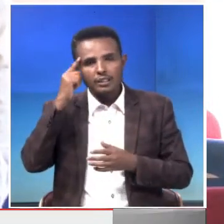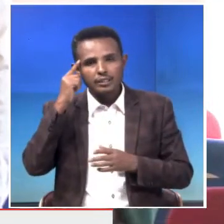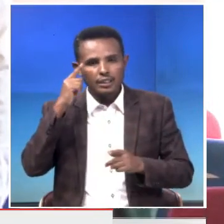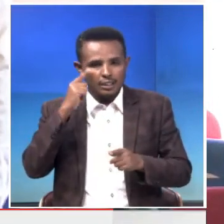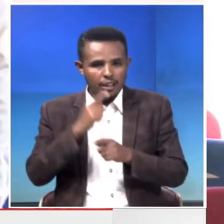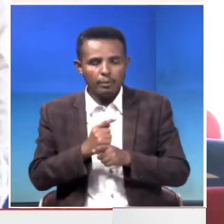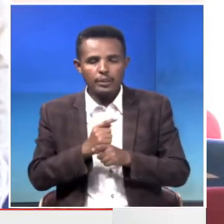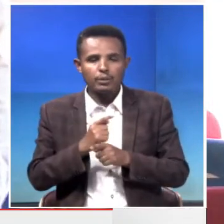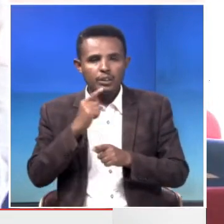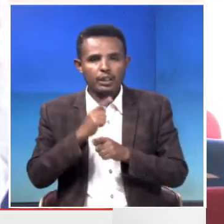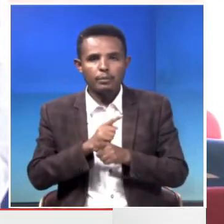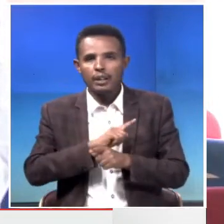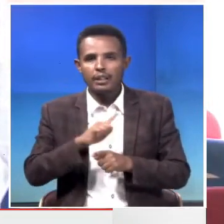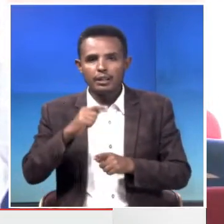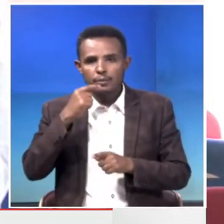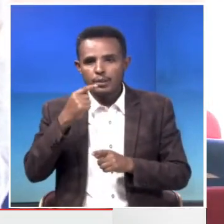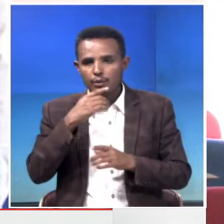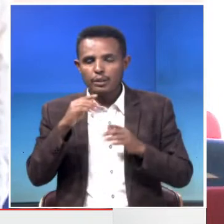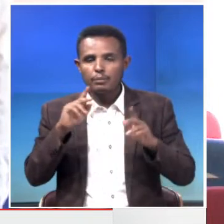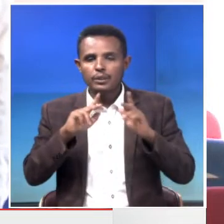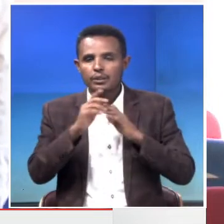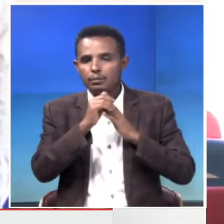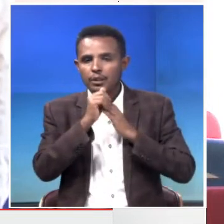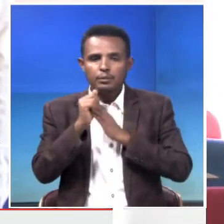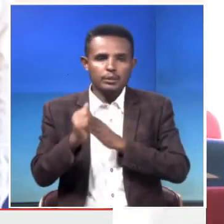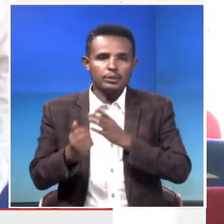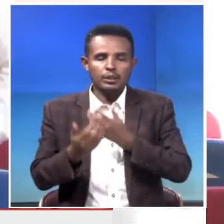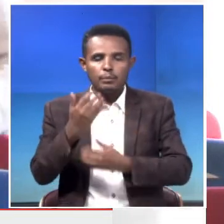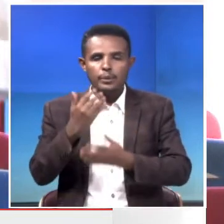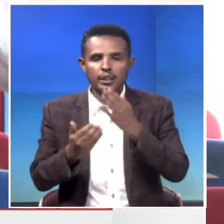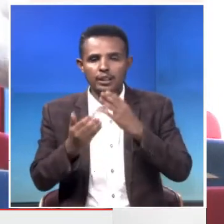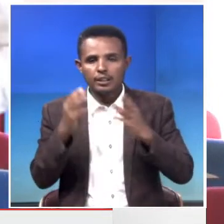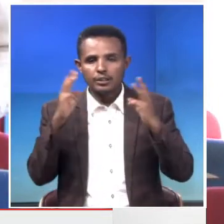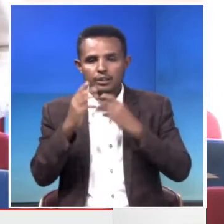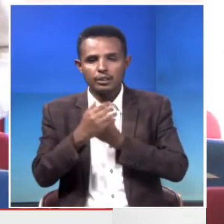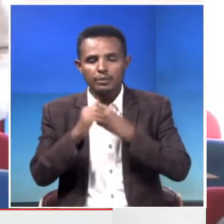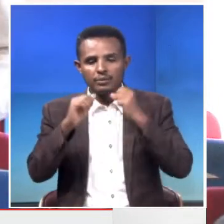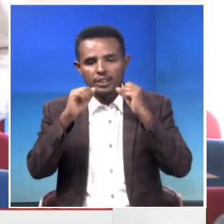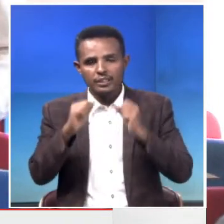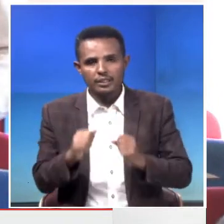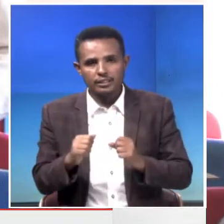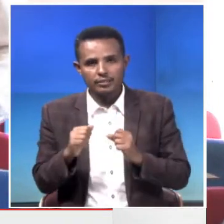አይደለም የሚለው ህዝብ ጋርና አማራሩ ጋር ተመካከረን ችግሩን መፍታት እንችል